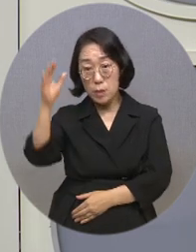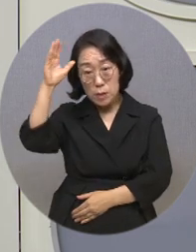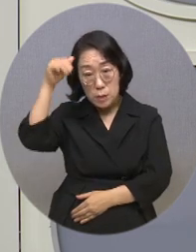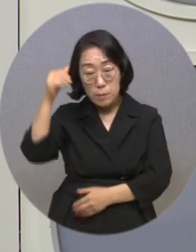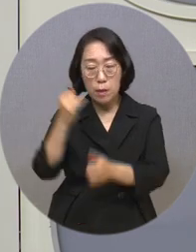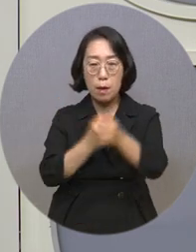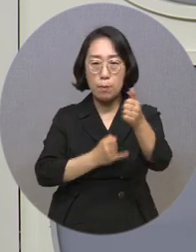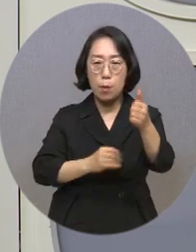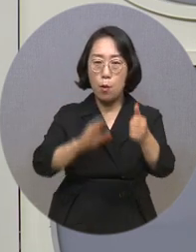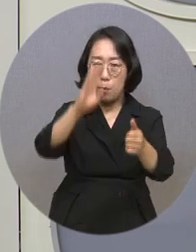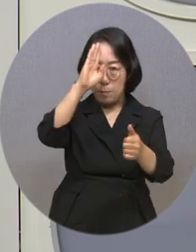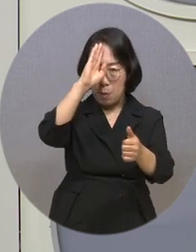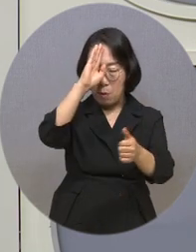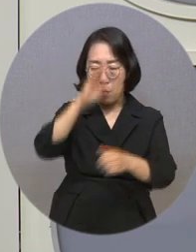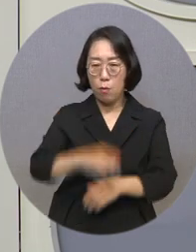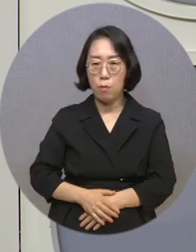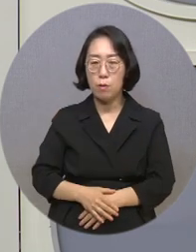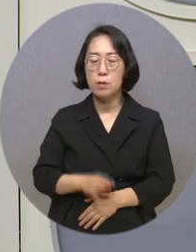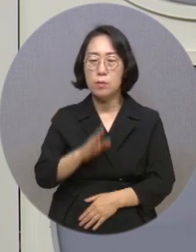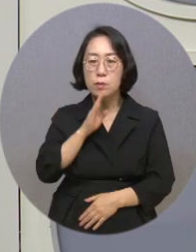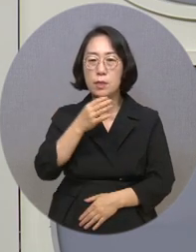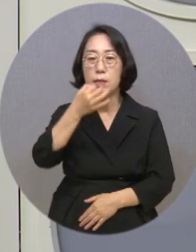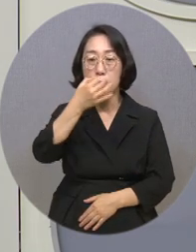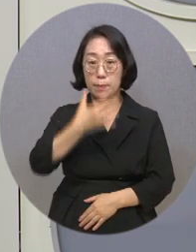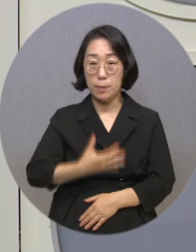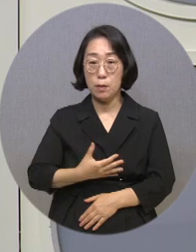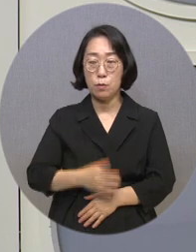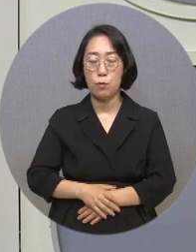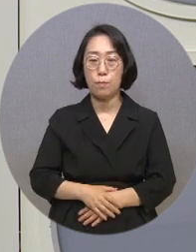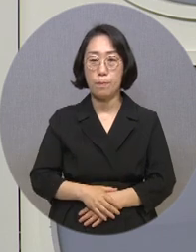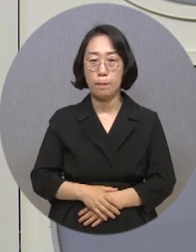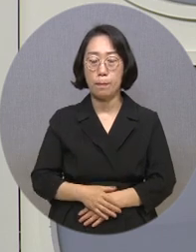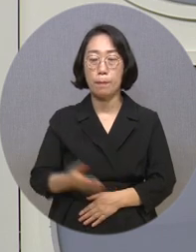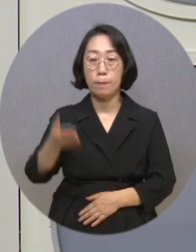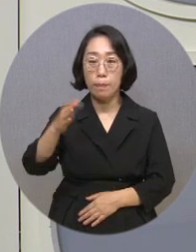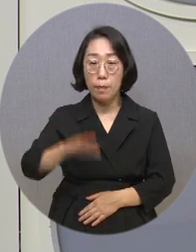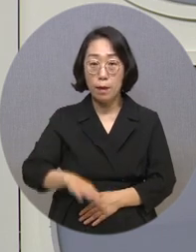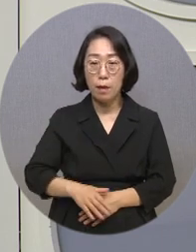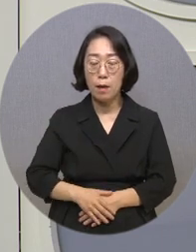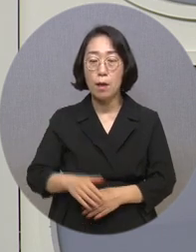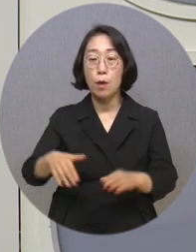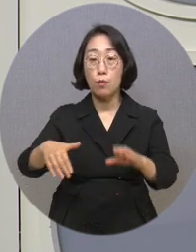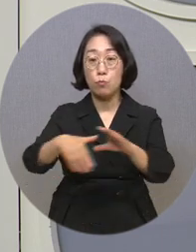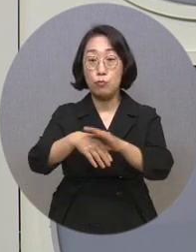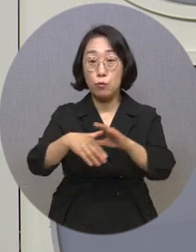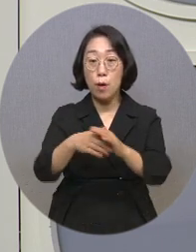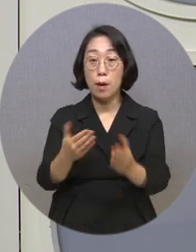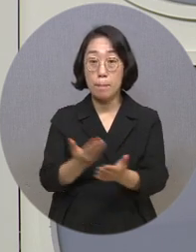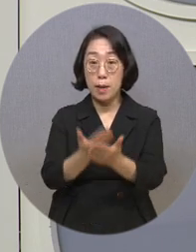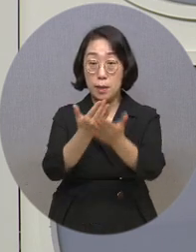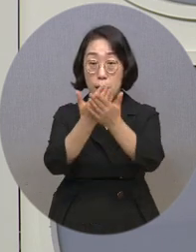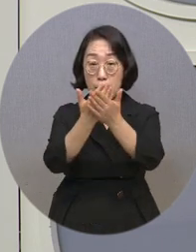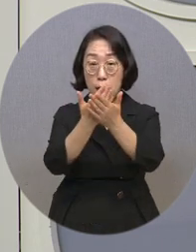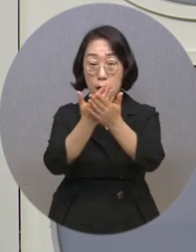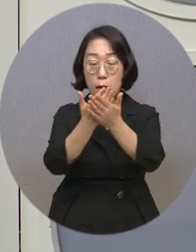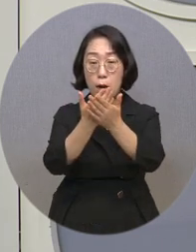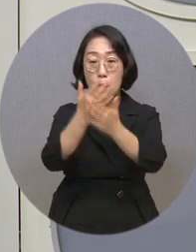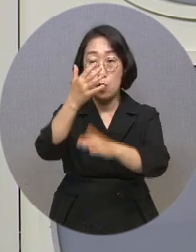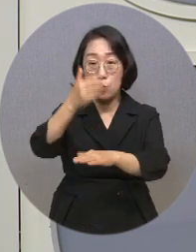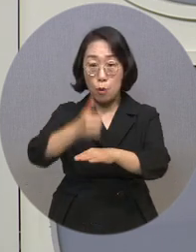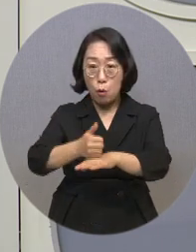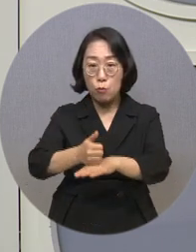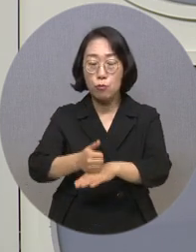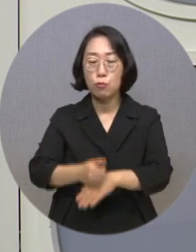생겨요. 그만큼 치매는 어려운데 우리가 이 현대 문명이 발달할수록 치매는 더 많아지는 것 같아요. 머리